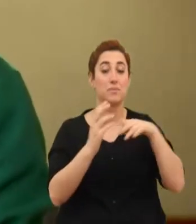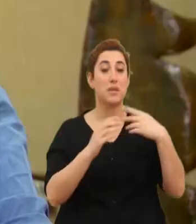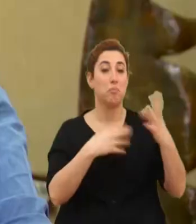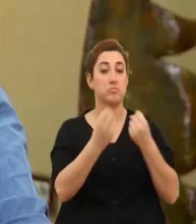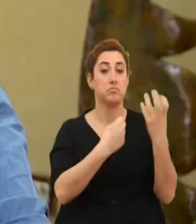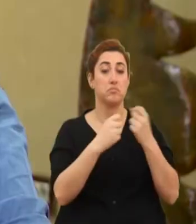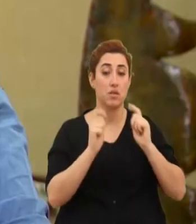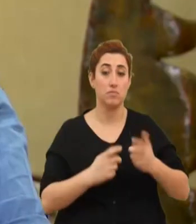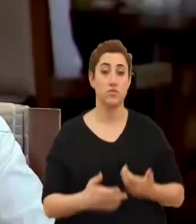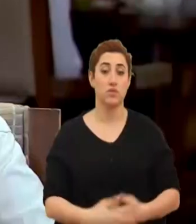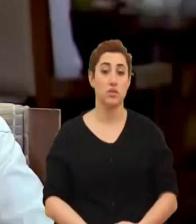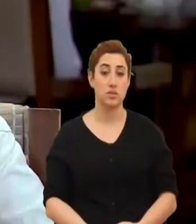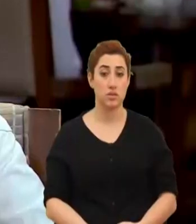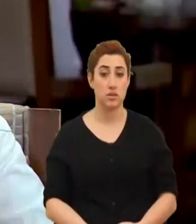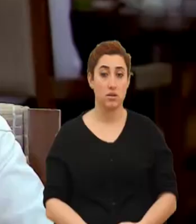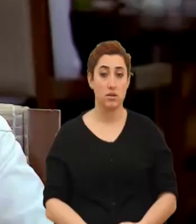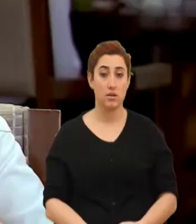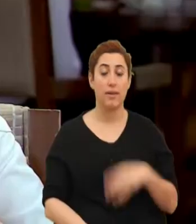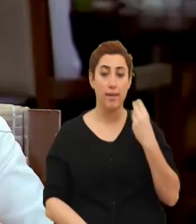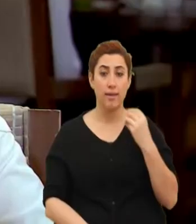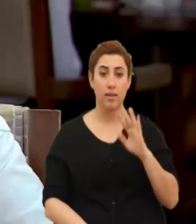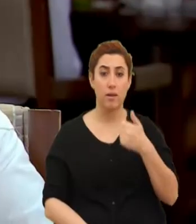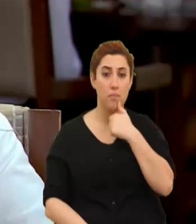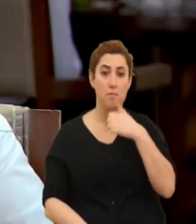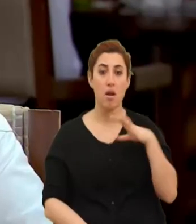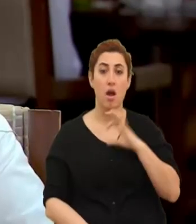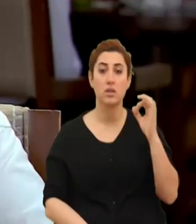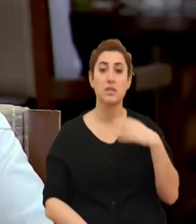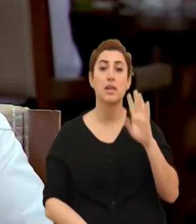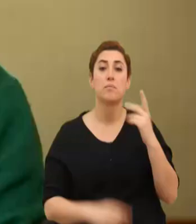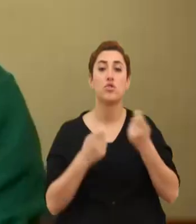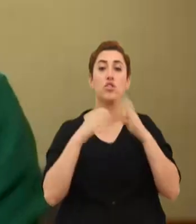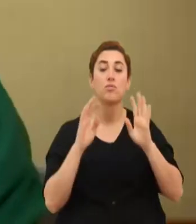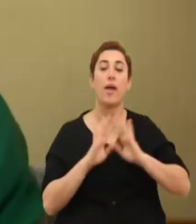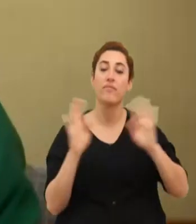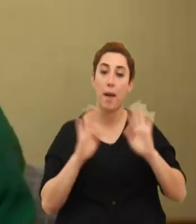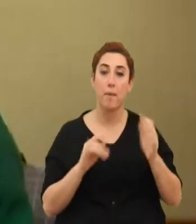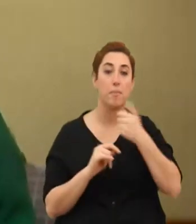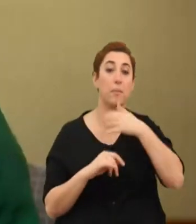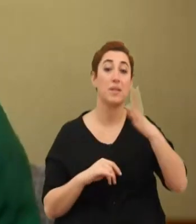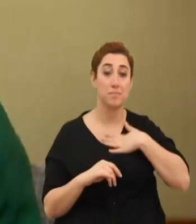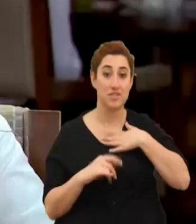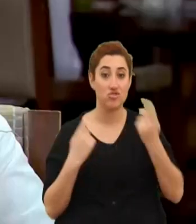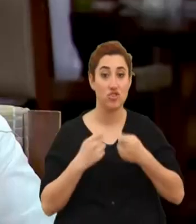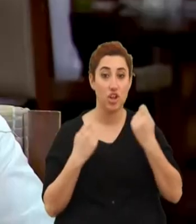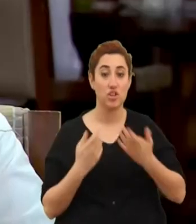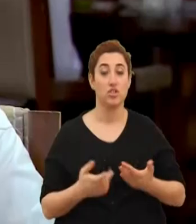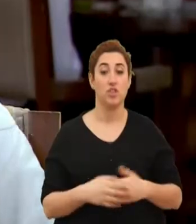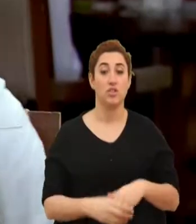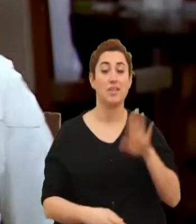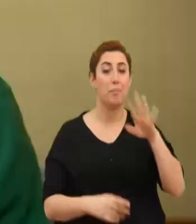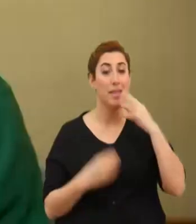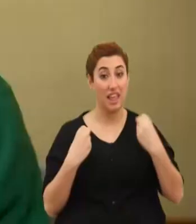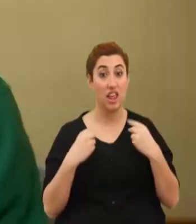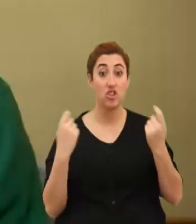meyve alacağız ya. İyi de baban rahatsız değil mi? Burhan çalışmıyor. Ya tamam, babam değil, biz çalışacağız. Hem